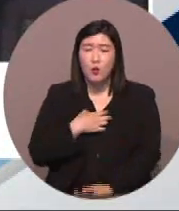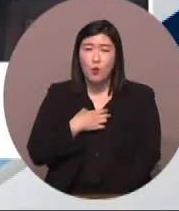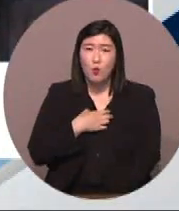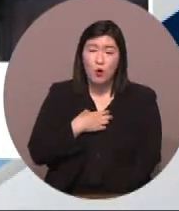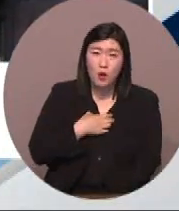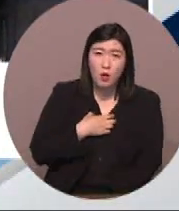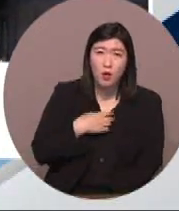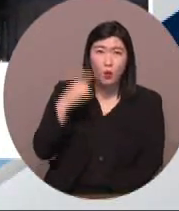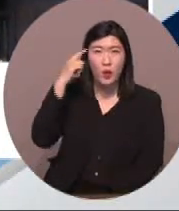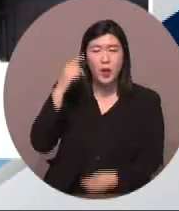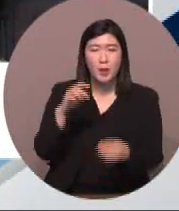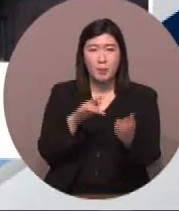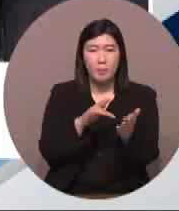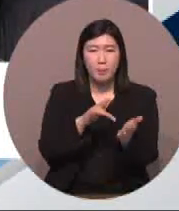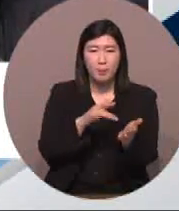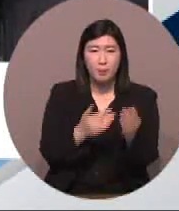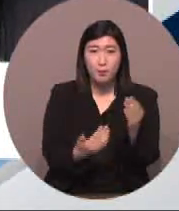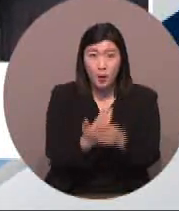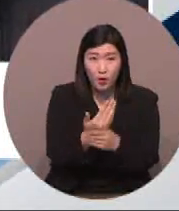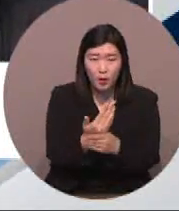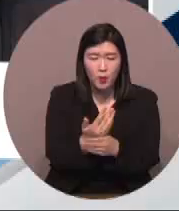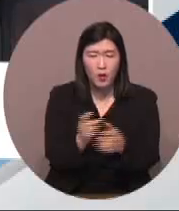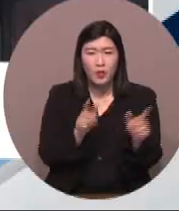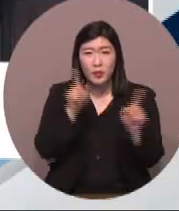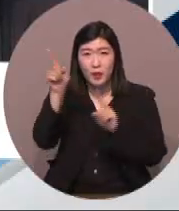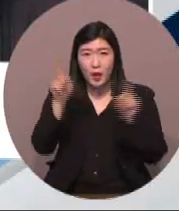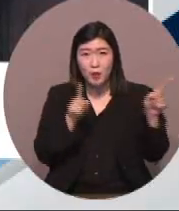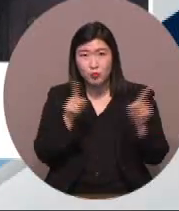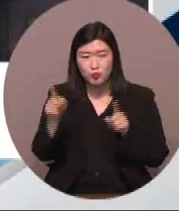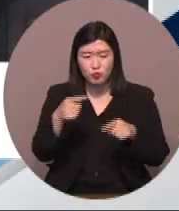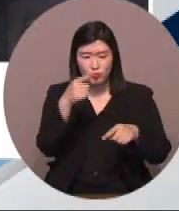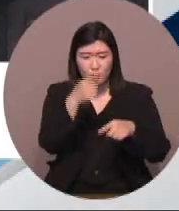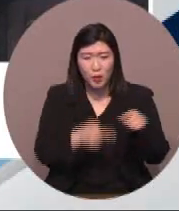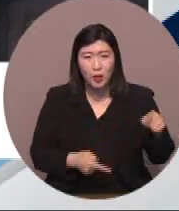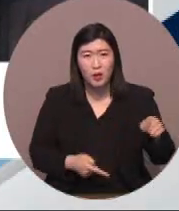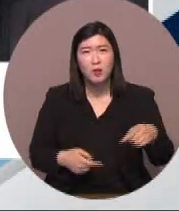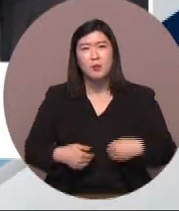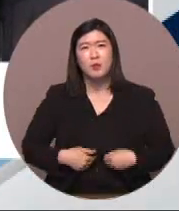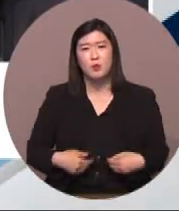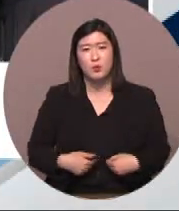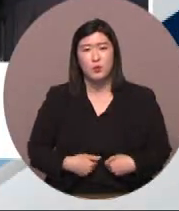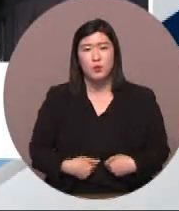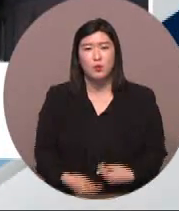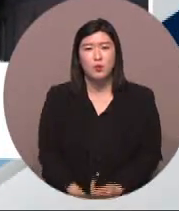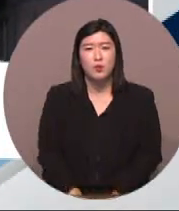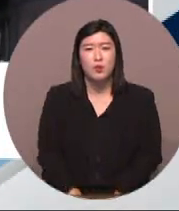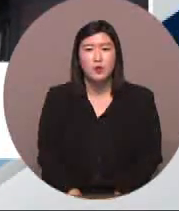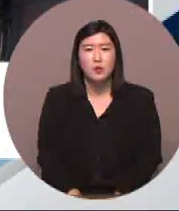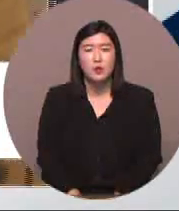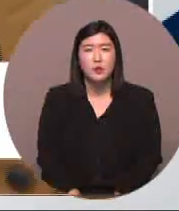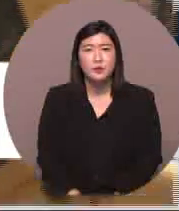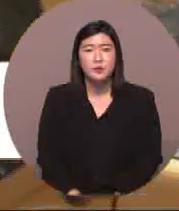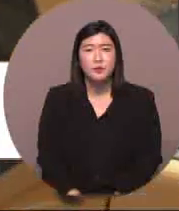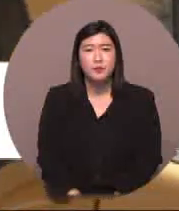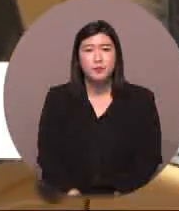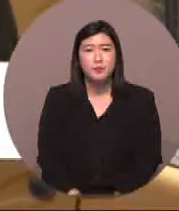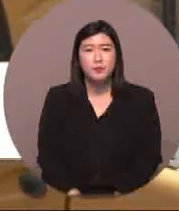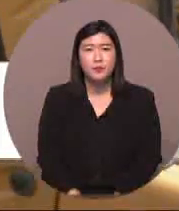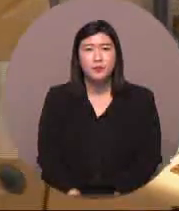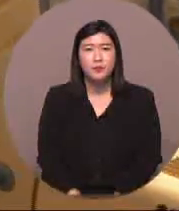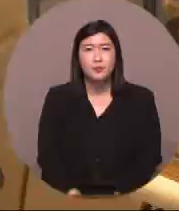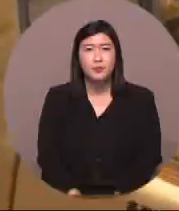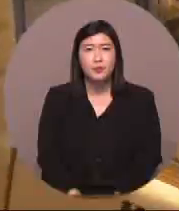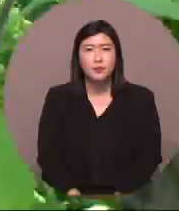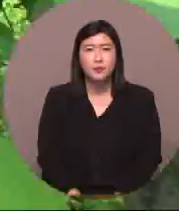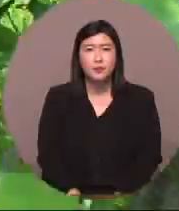화장대의 발생해 면 다 나무를 그래서 묻어야 되기 때문에 일자 구제품 보이거든요